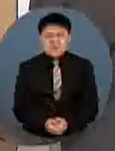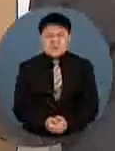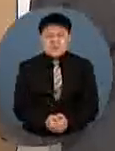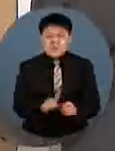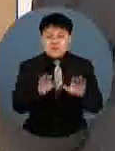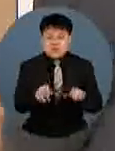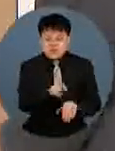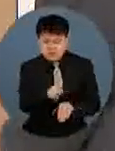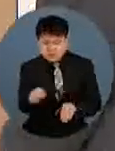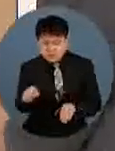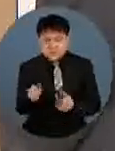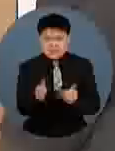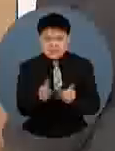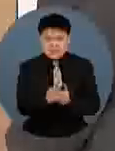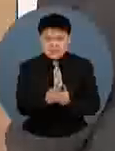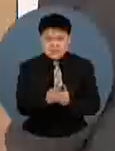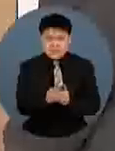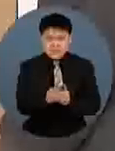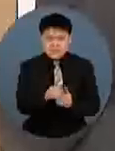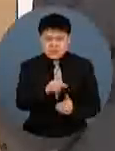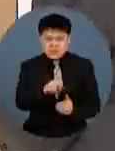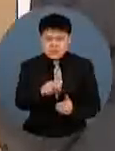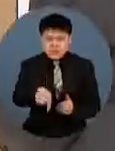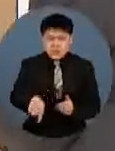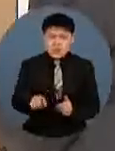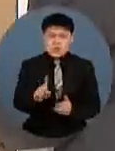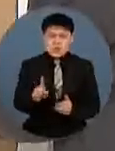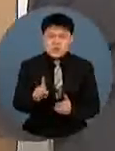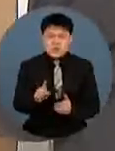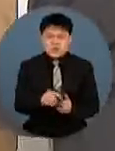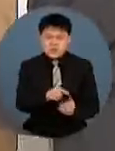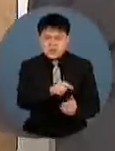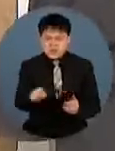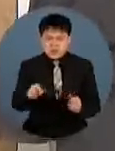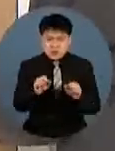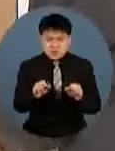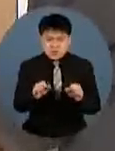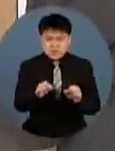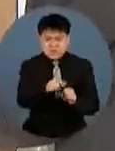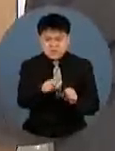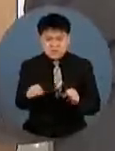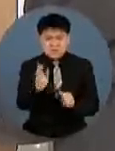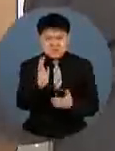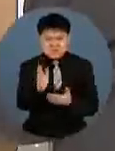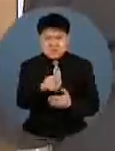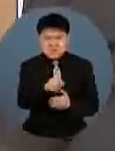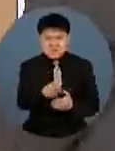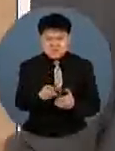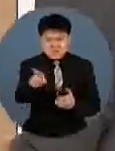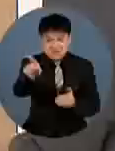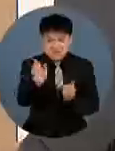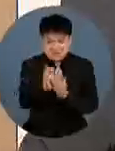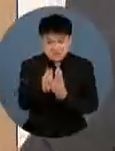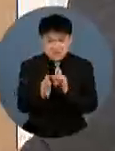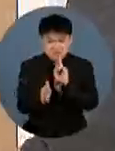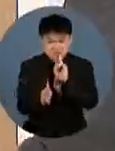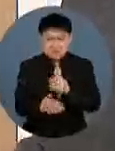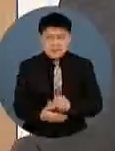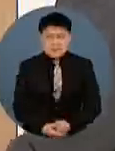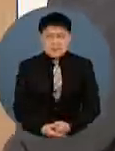역시 여전히 늘어도 젖히면 못 살아있거든요. 이게 늘어서 살아있다면 이렇게 두면 안 됩니다. 늘어야 되는데 지금 이렇게 젖혔고 네.